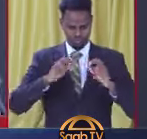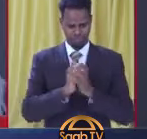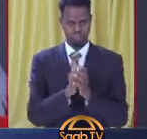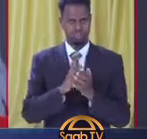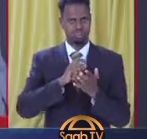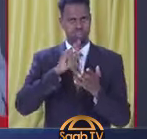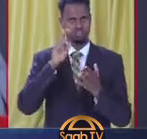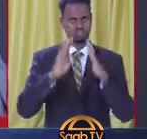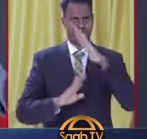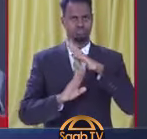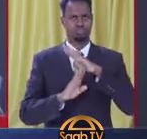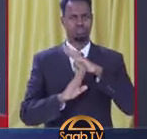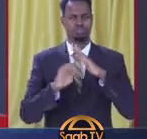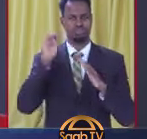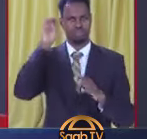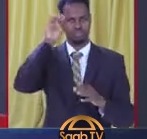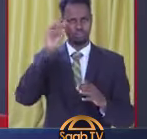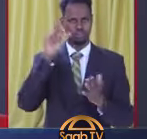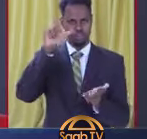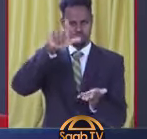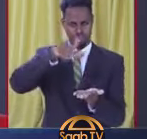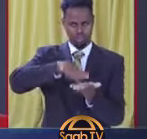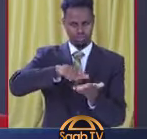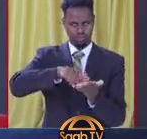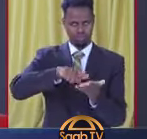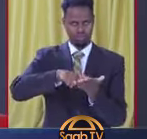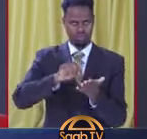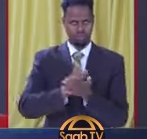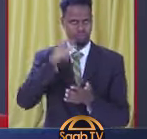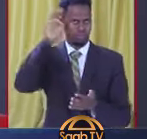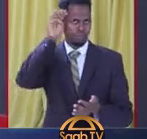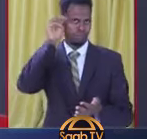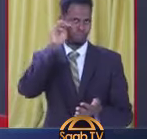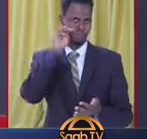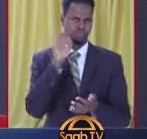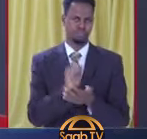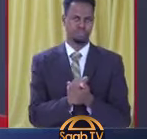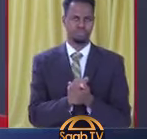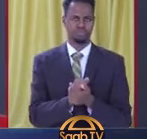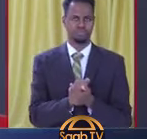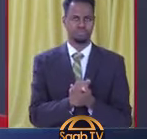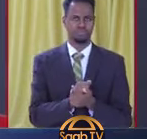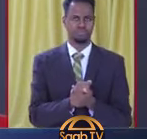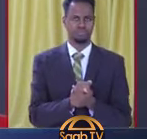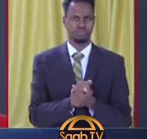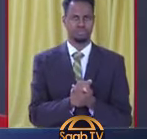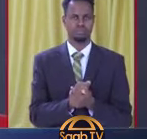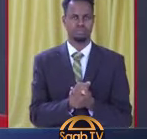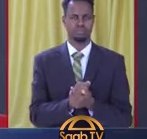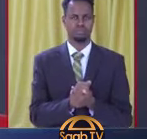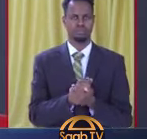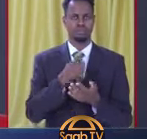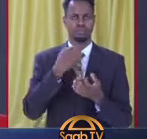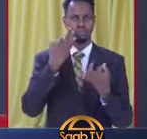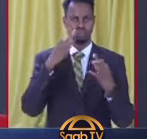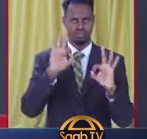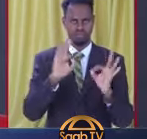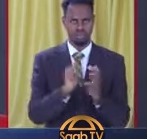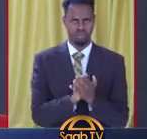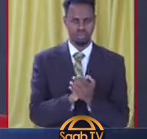laashay waxay u hubtay oo soo qaaday maxkamaddii waqtigii xisbiyada jooga waa la